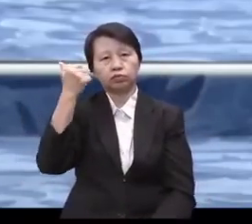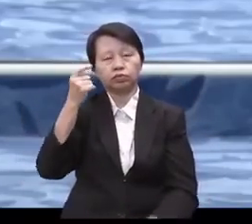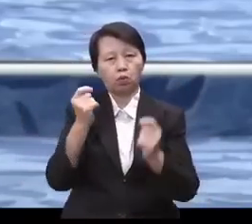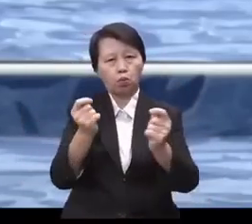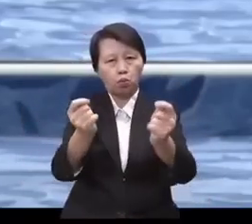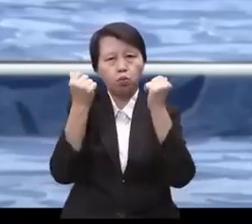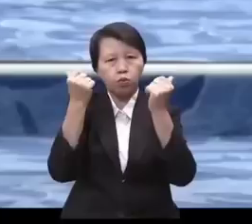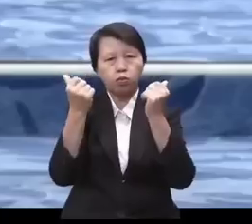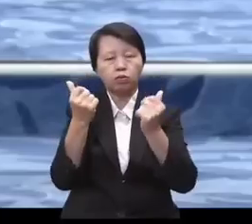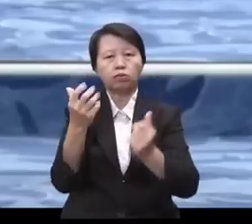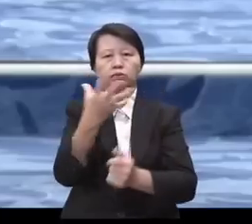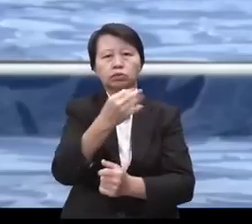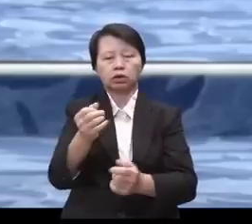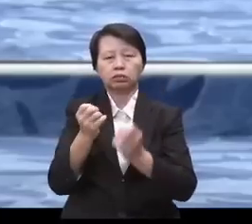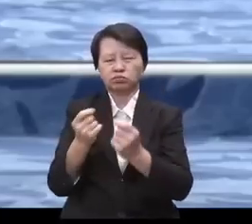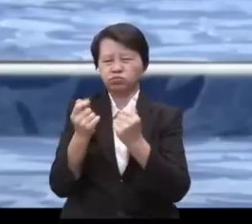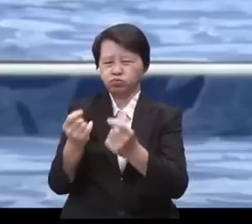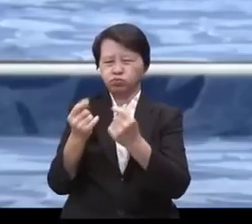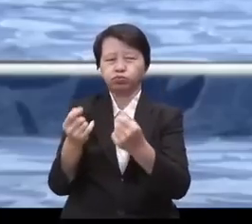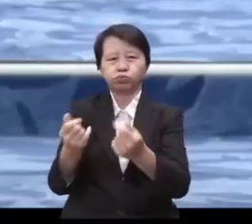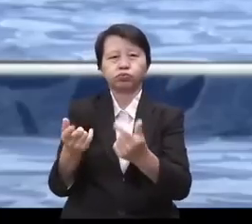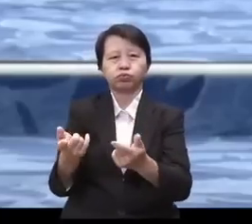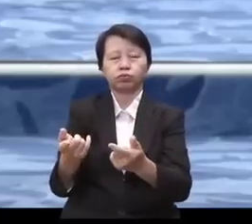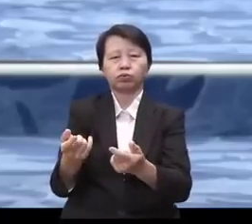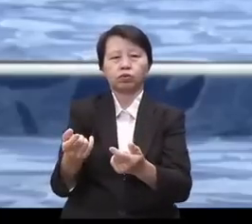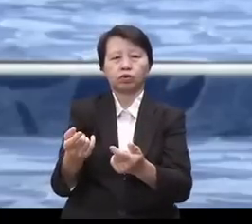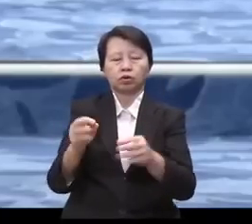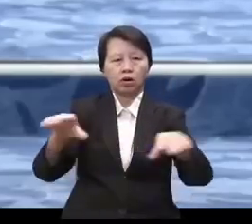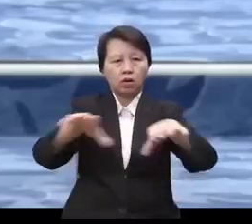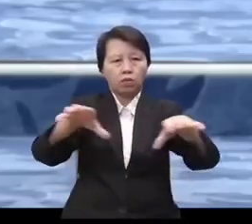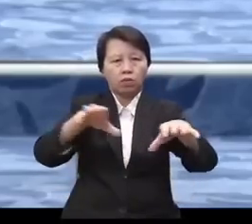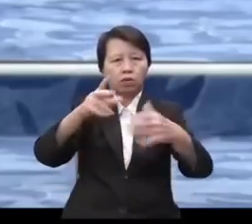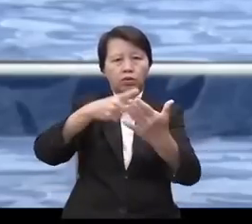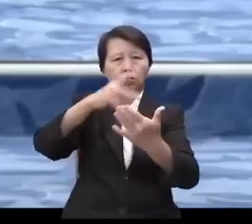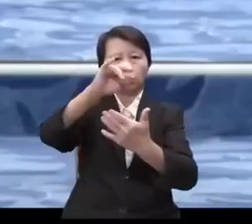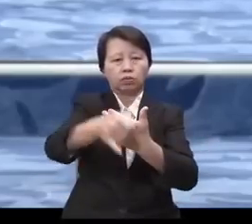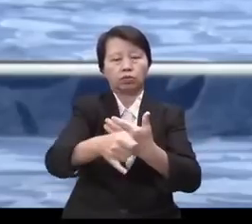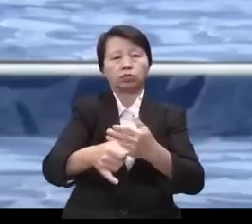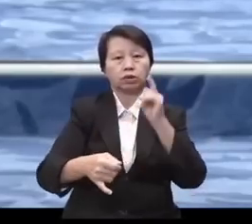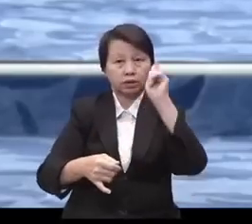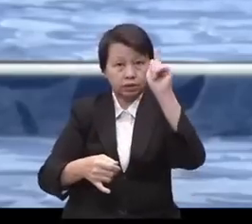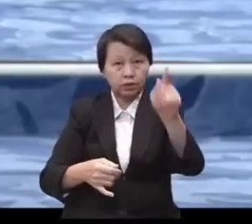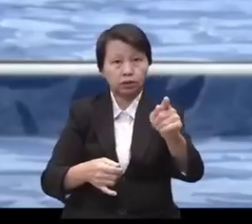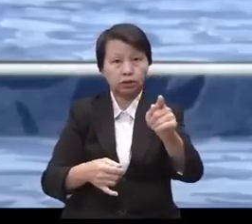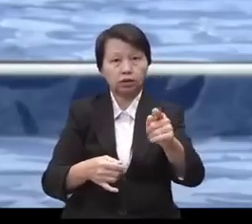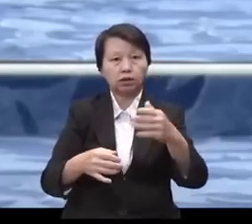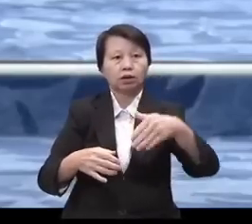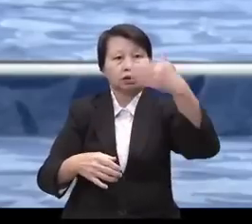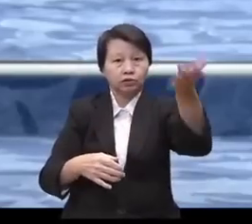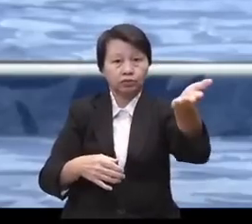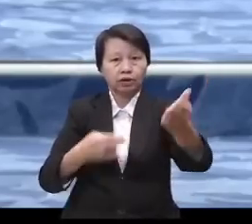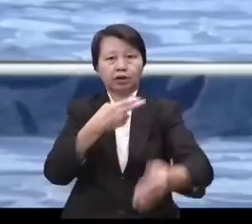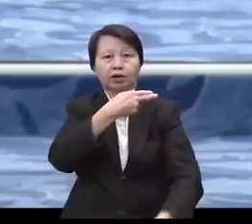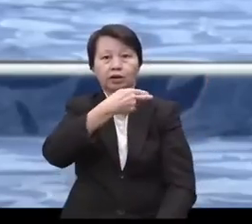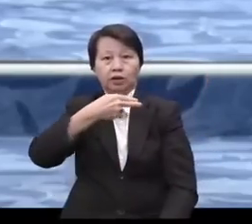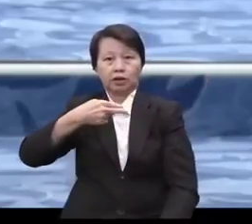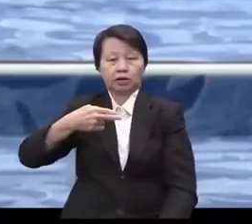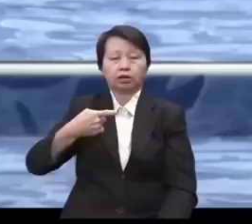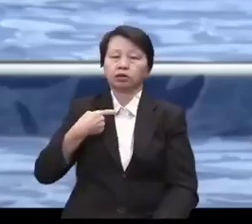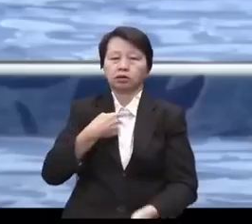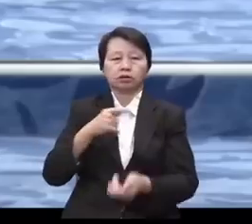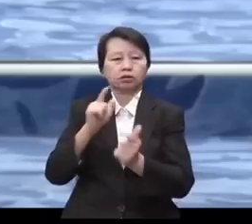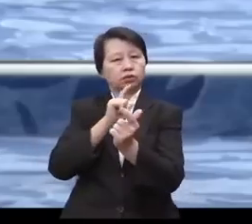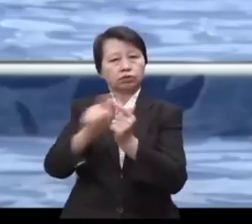kelajuan dan kecepatan pelaksanaan projek di sebelah Indonesia, kita